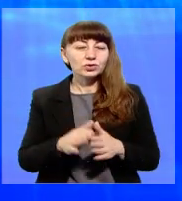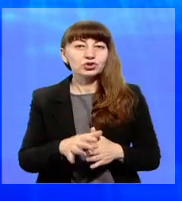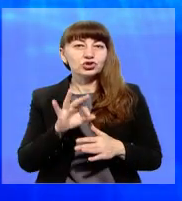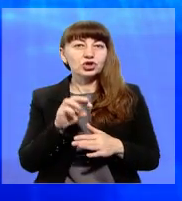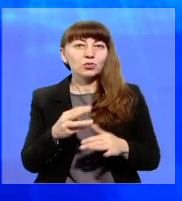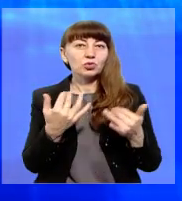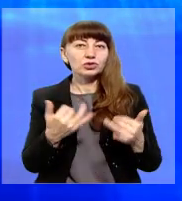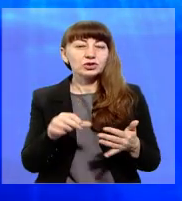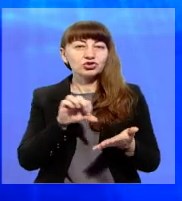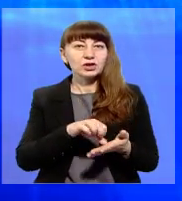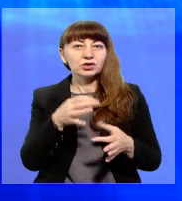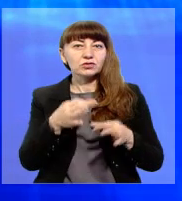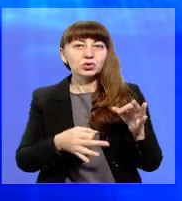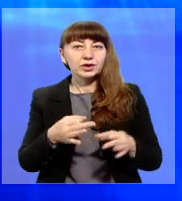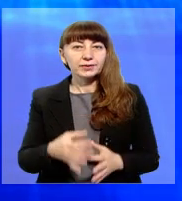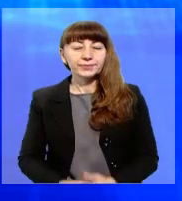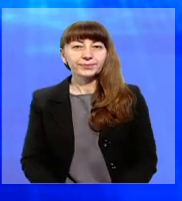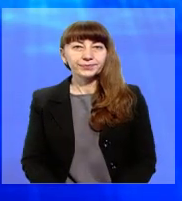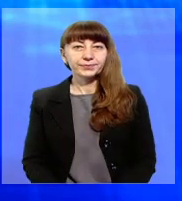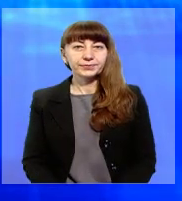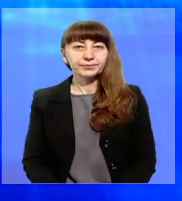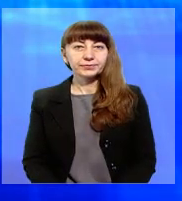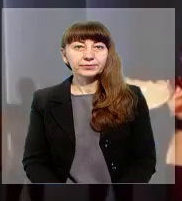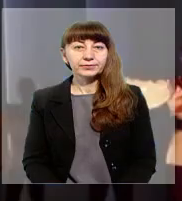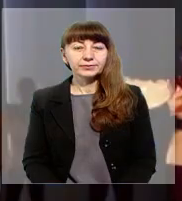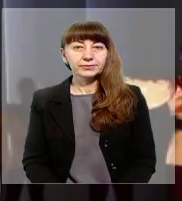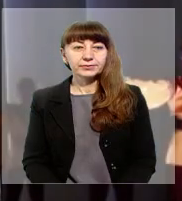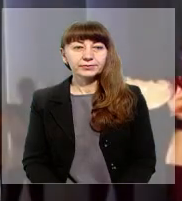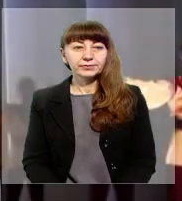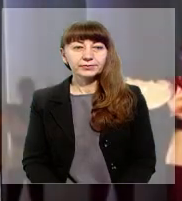Чем удивляли членов жюри, расскажут наши корреспонденты.